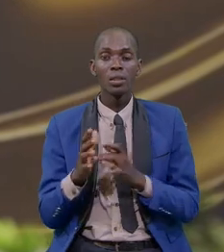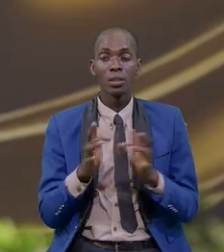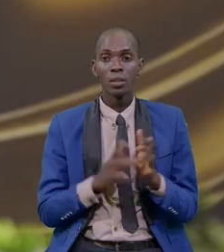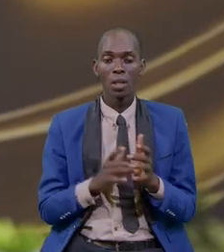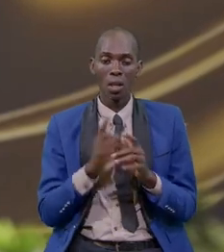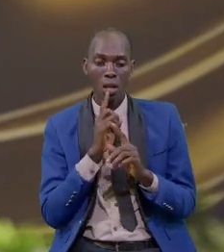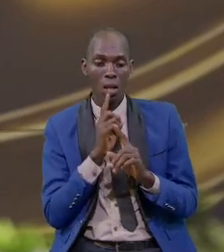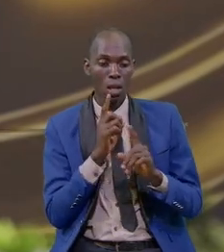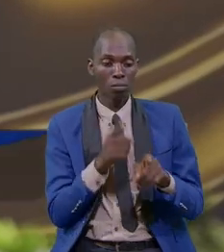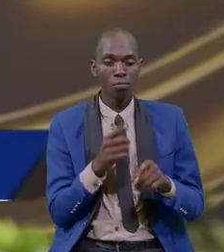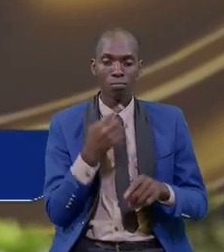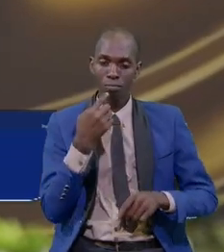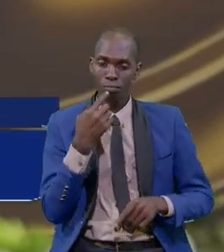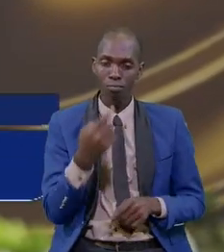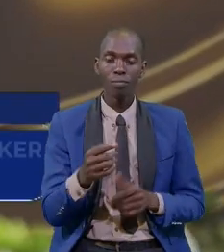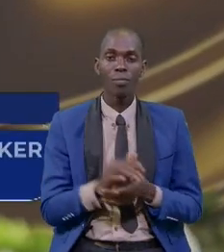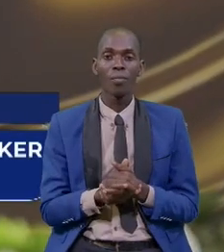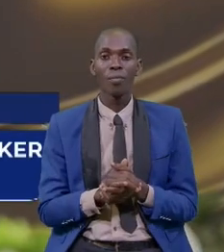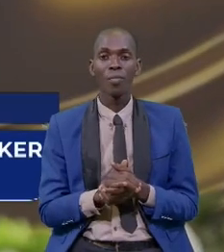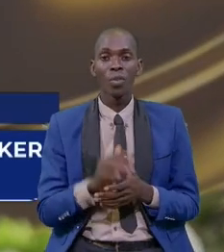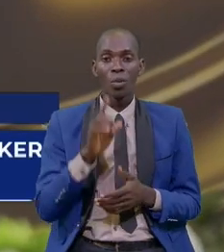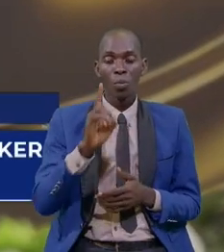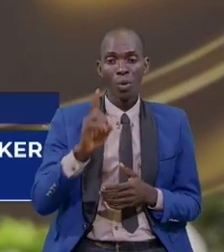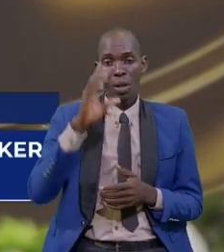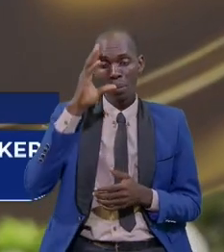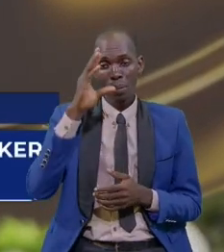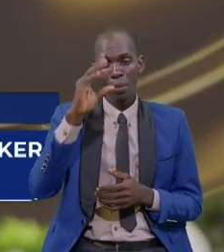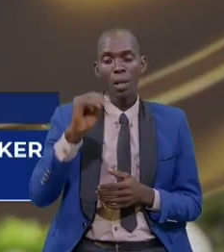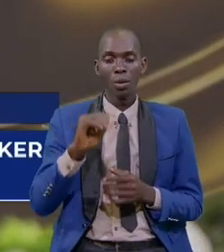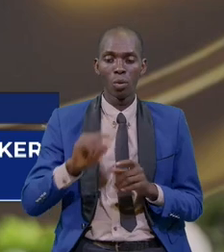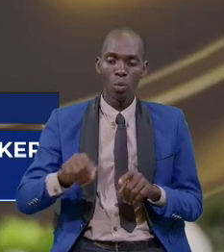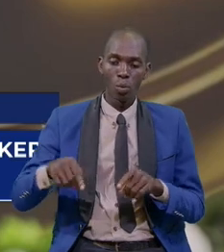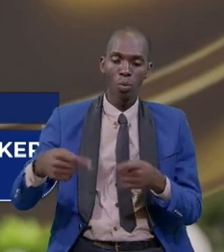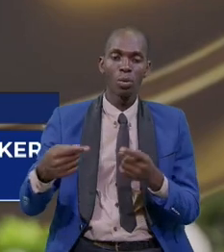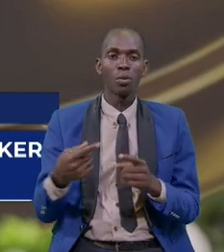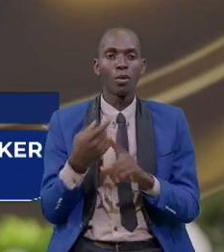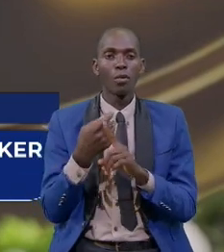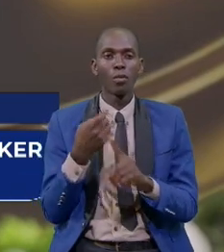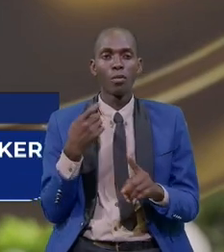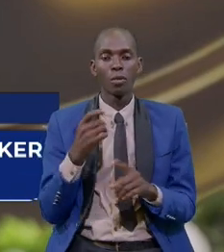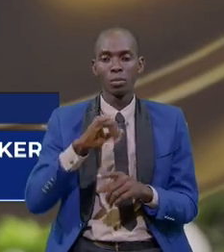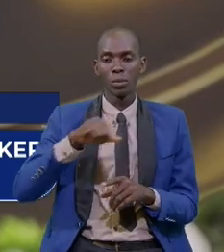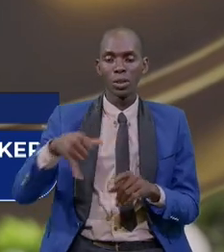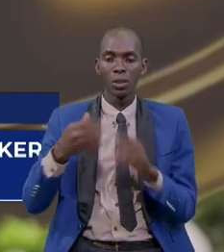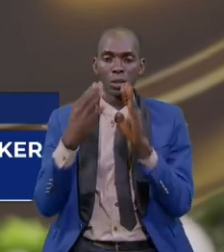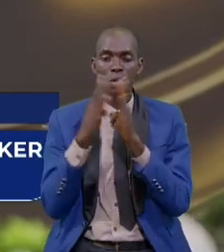Jésus reprit la parole et dit. Un homme descendit de Jérusalem à Jéricho.